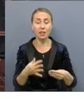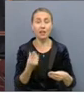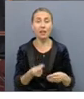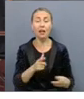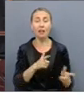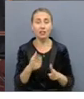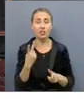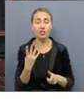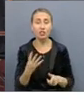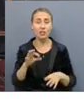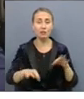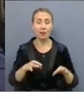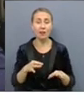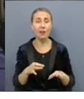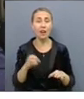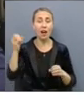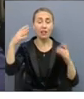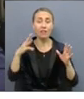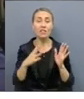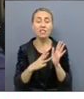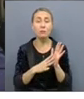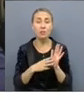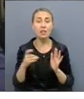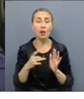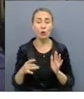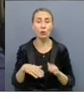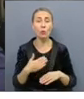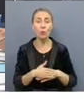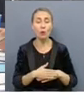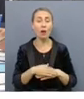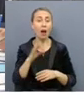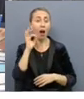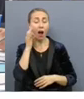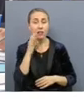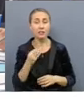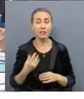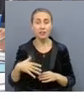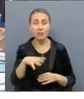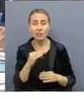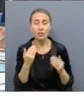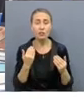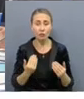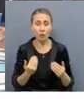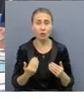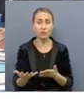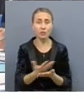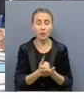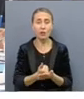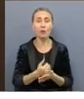4 проекта по освещению 8 районных улиц. Обсужденный вопрос осенней страды. На сегодня в курортном районе собрано чуть